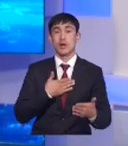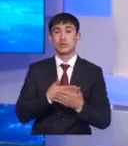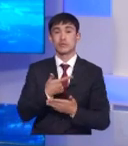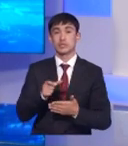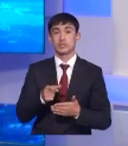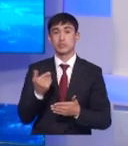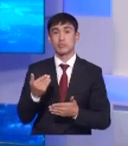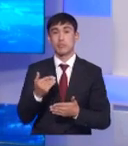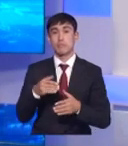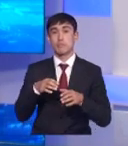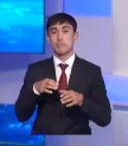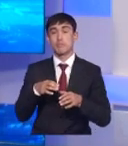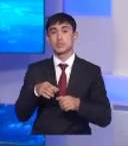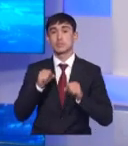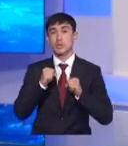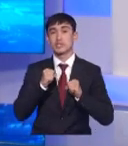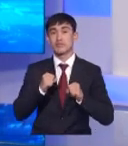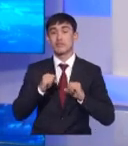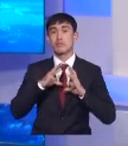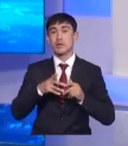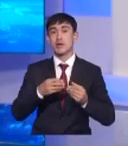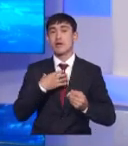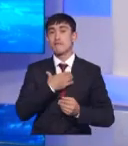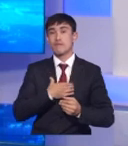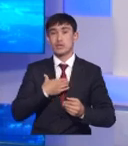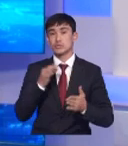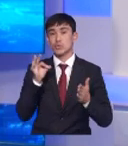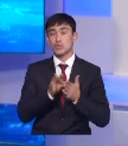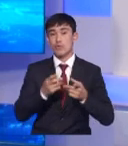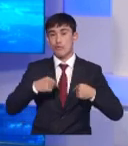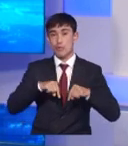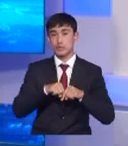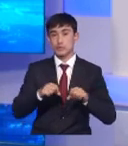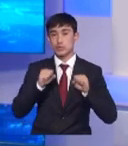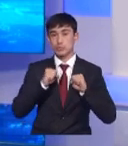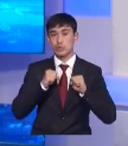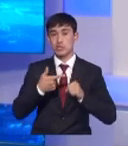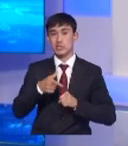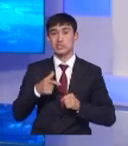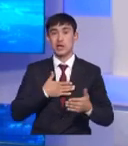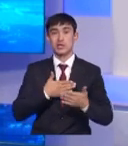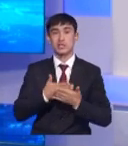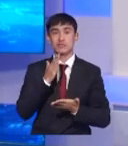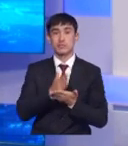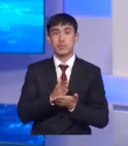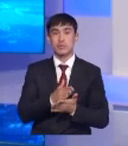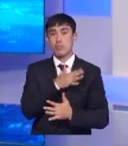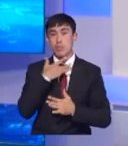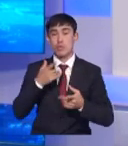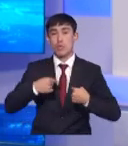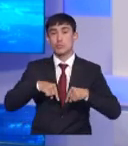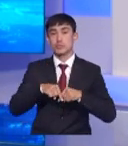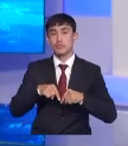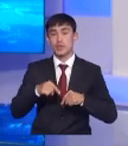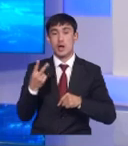Активная гражданская позиция представителей спортивного мира играет значимую роль в обществе. Спорт и гражданская активность имеют много